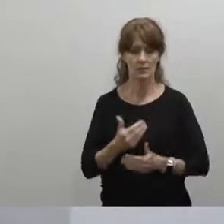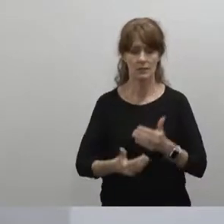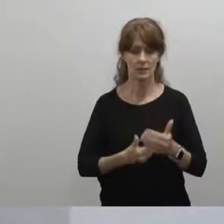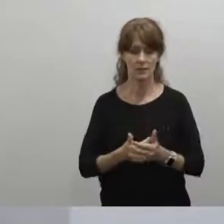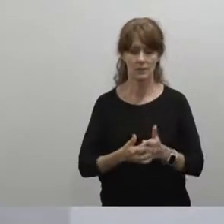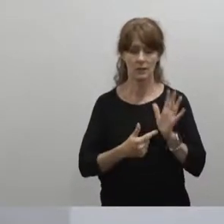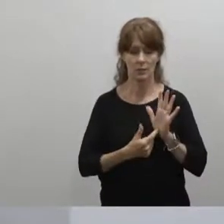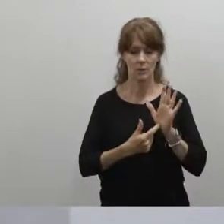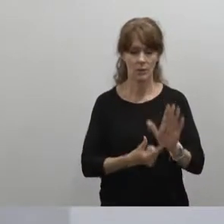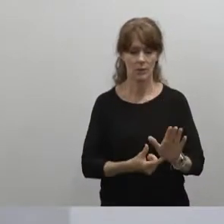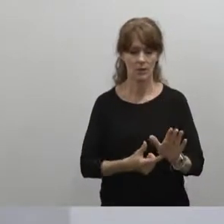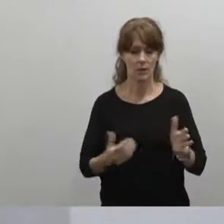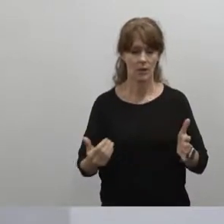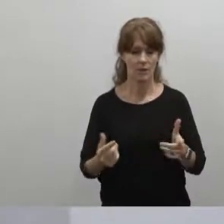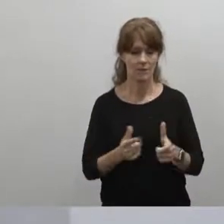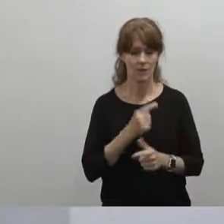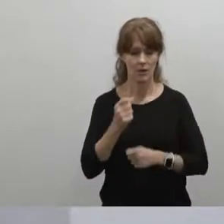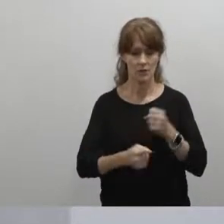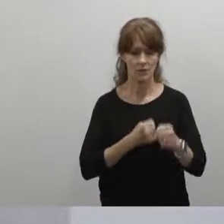Crab